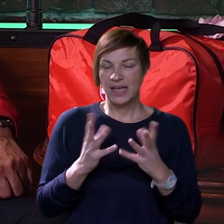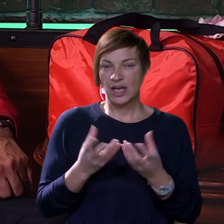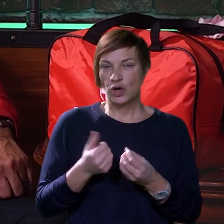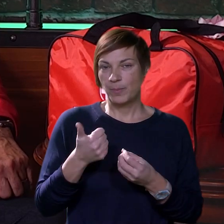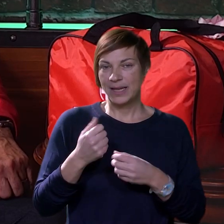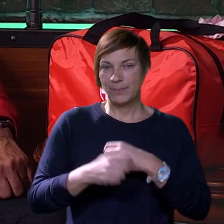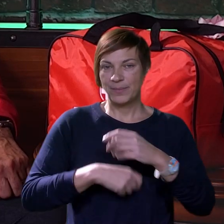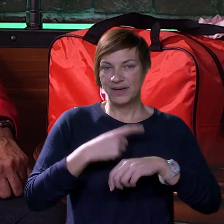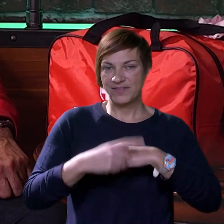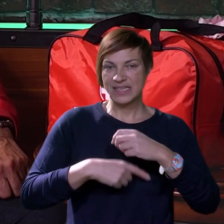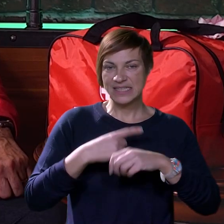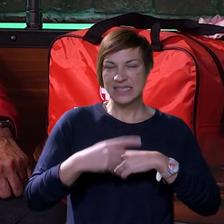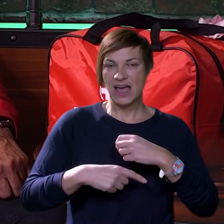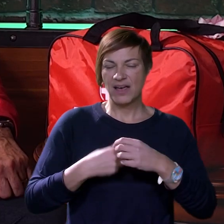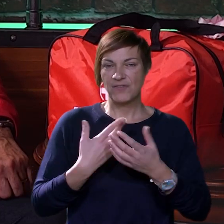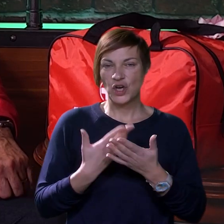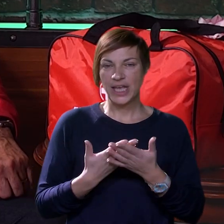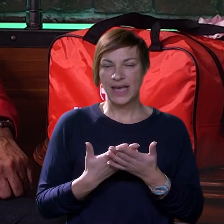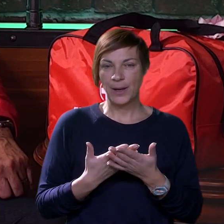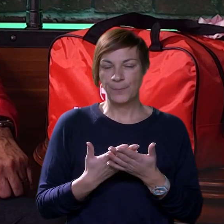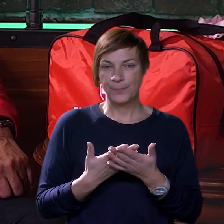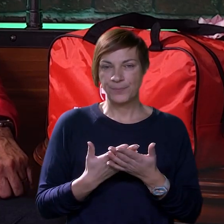komplet prvih zavoja,